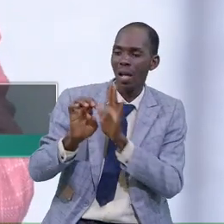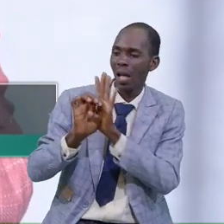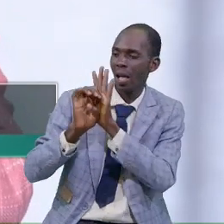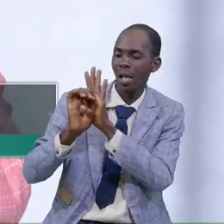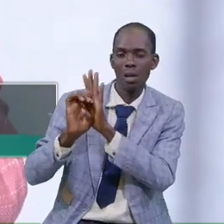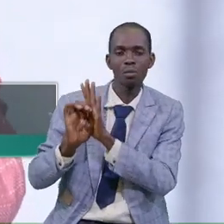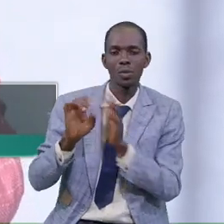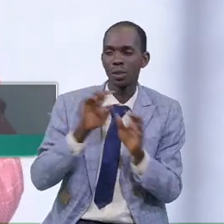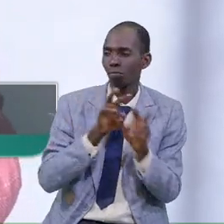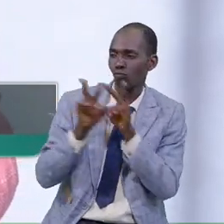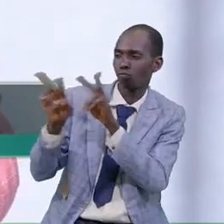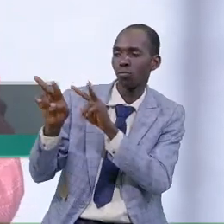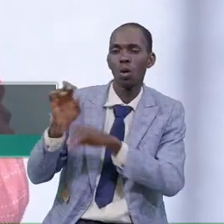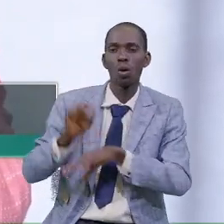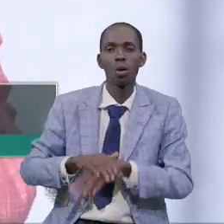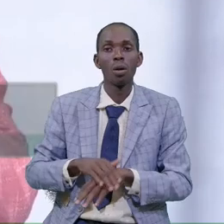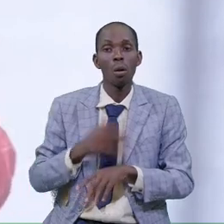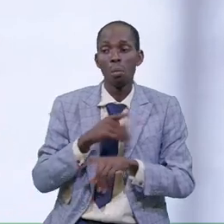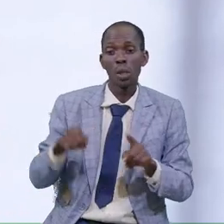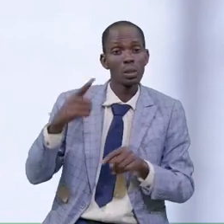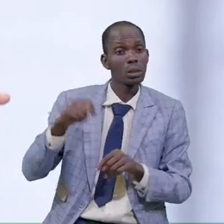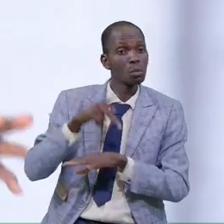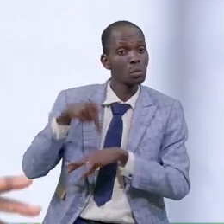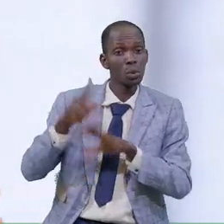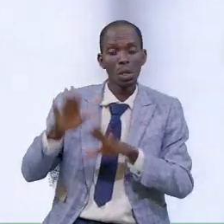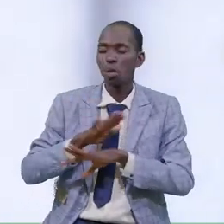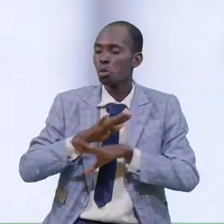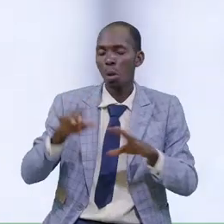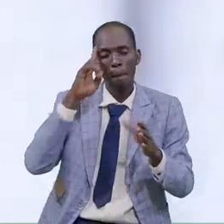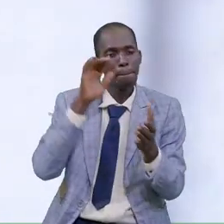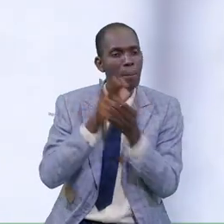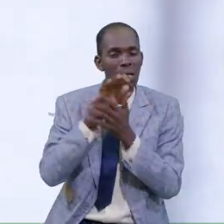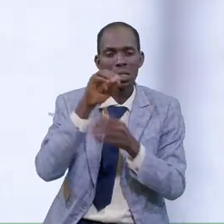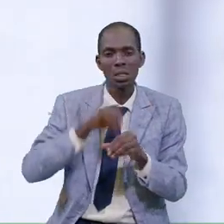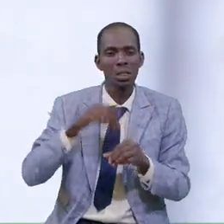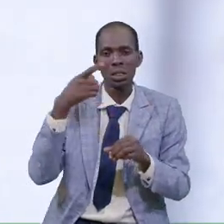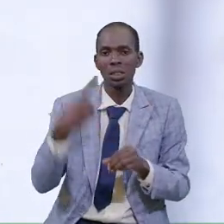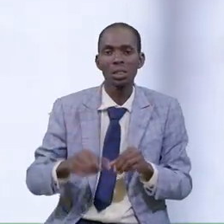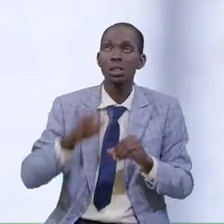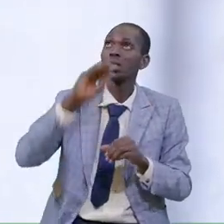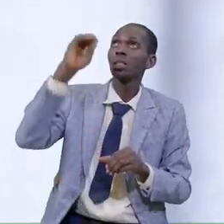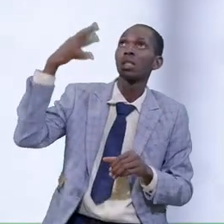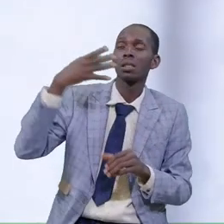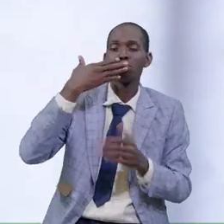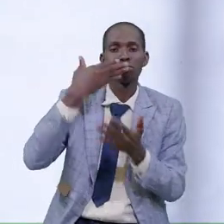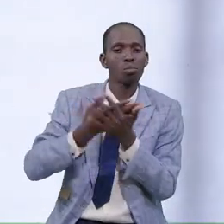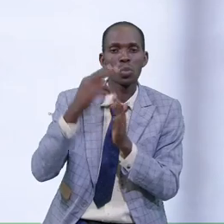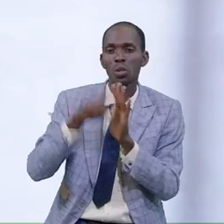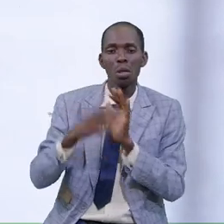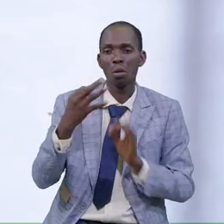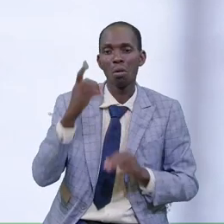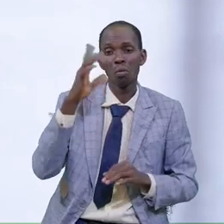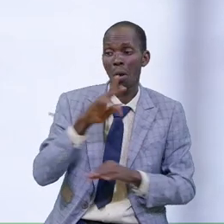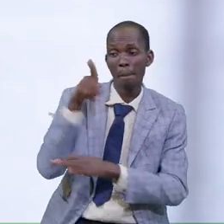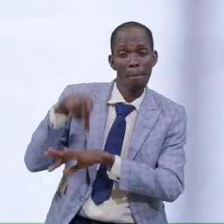Mais il ne croyait pas à la grâce de Dieu, à la bonté de Dieu. Il ne croyait pas à la puissance qui vient du